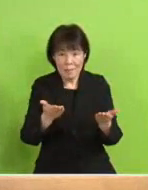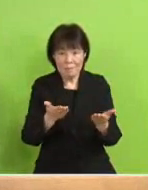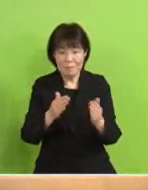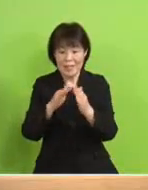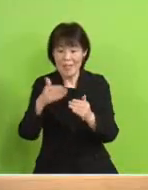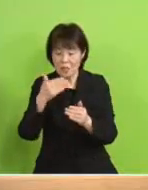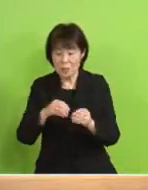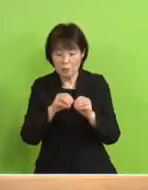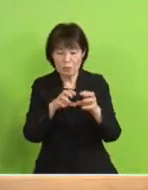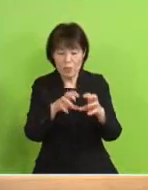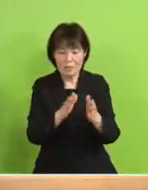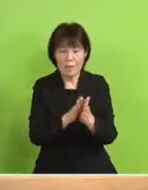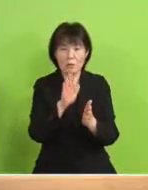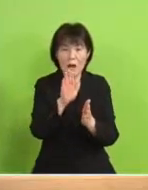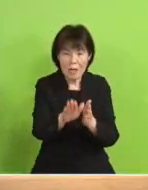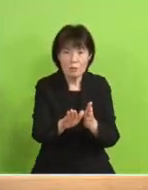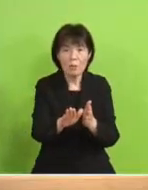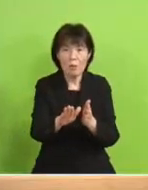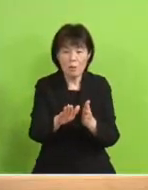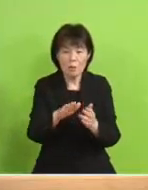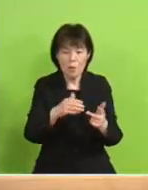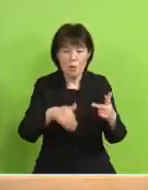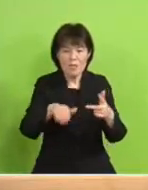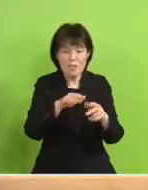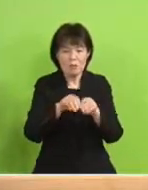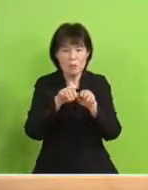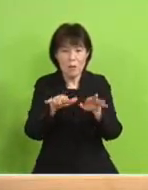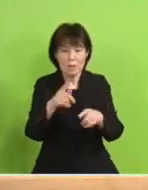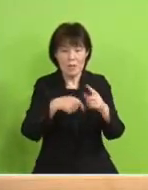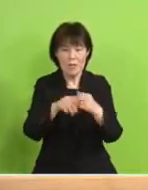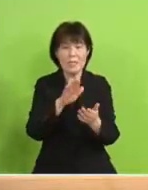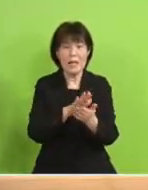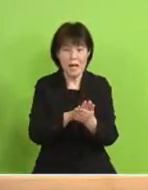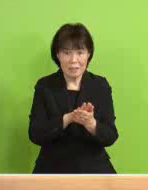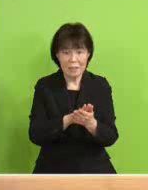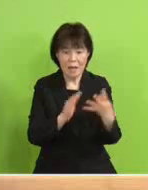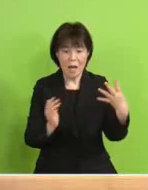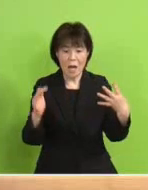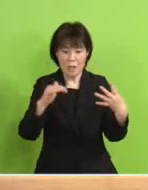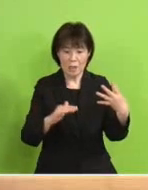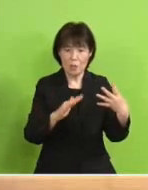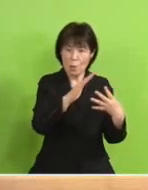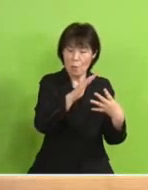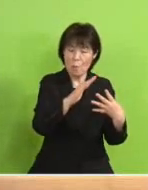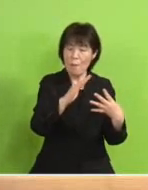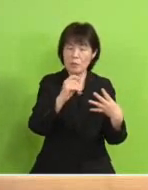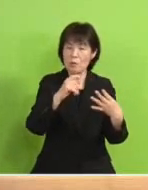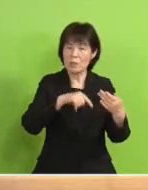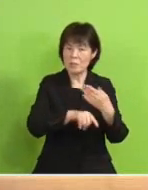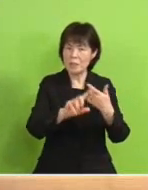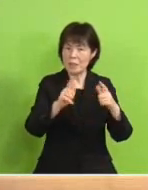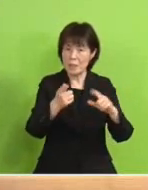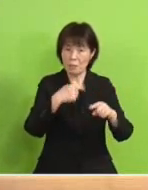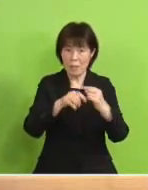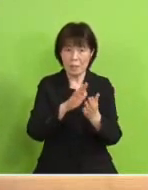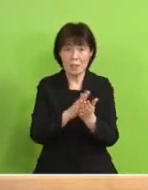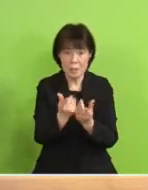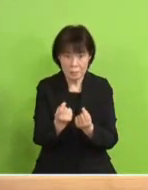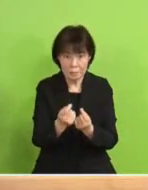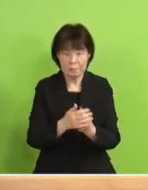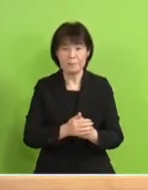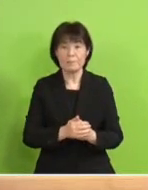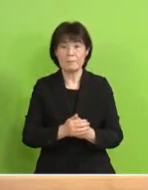食のクラスターの後に、はい、施設に広がっていくというような話もありましたけど、はい、4波はまたちょっと類が違うというような話でした